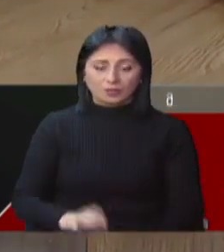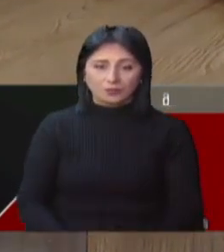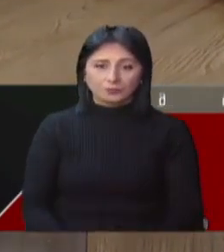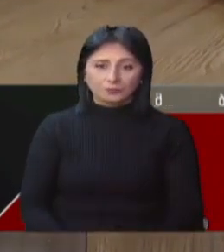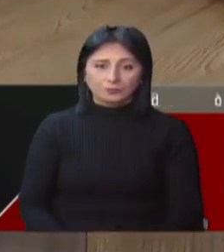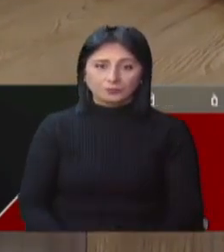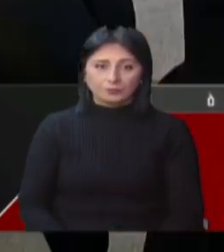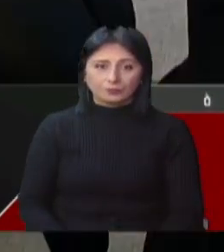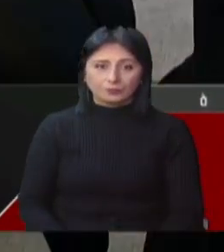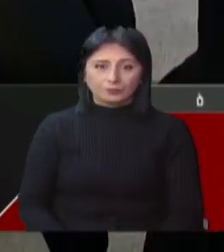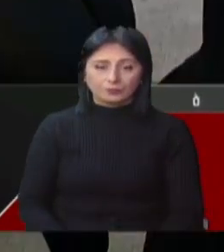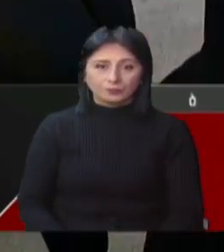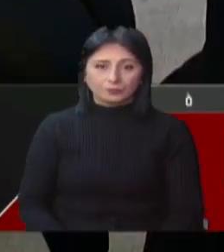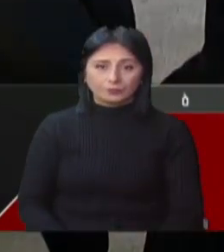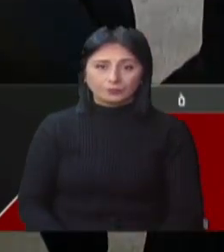აკეთებენ.